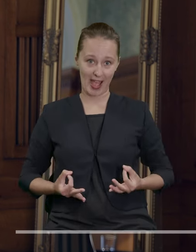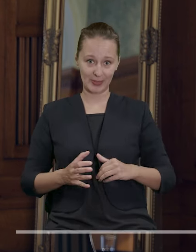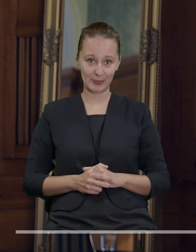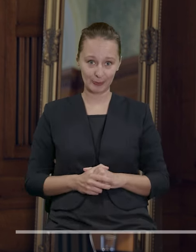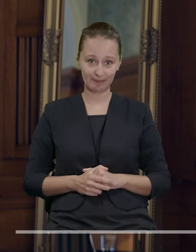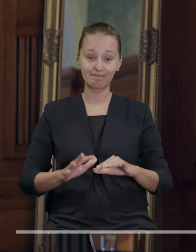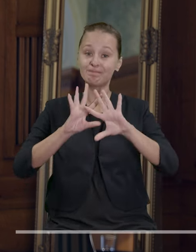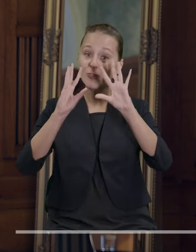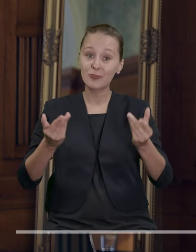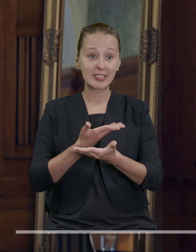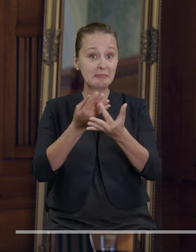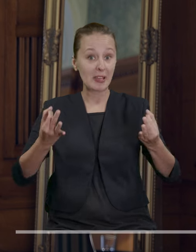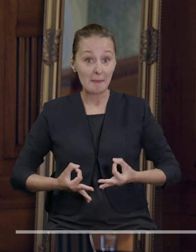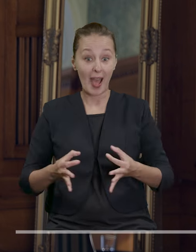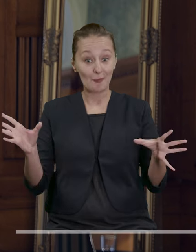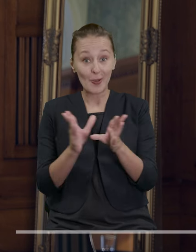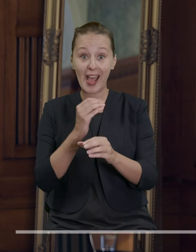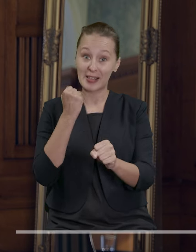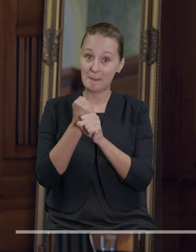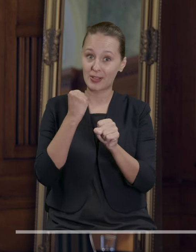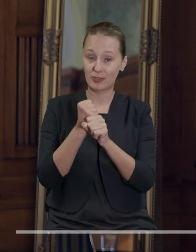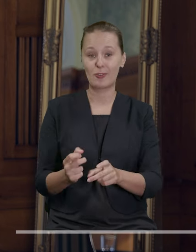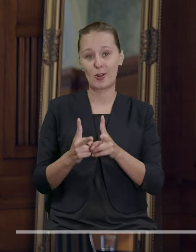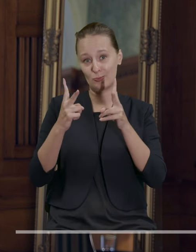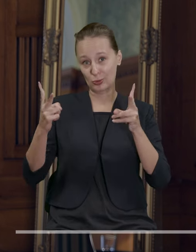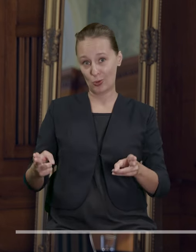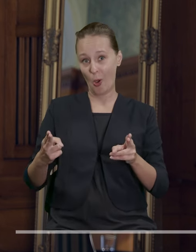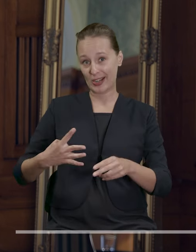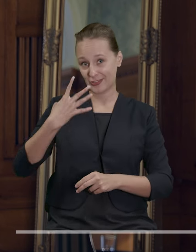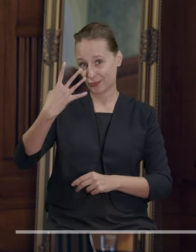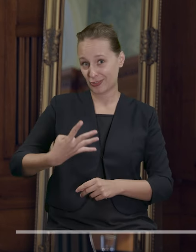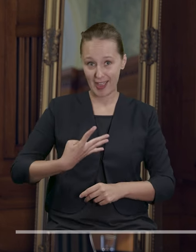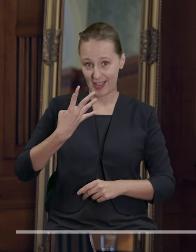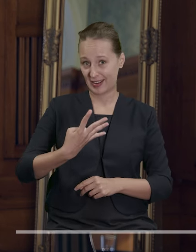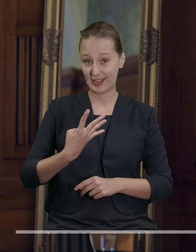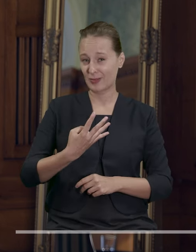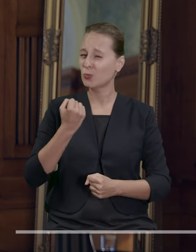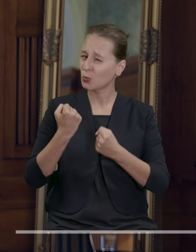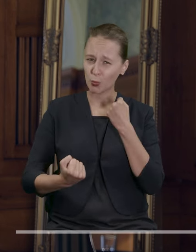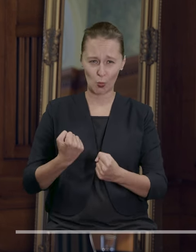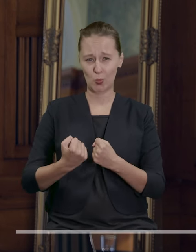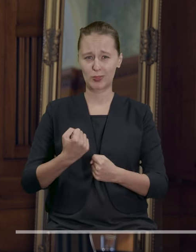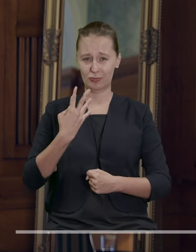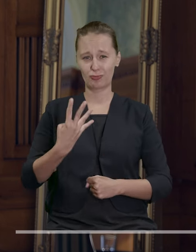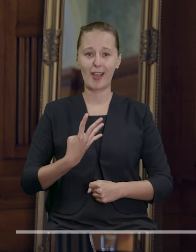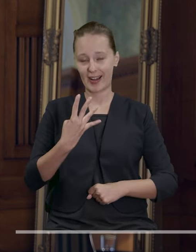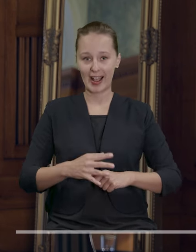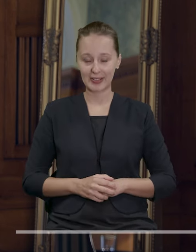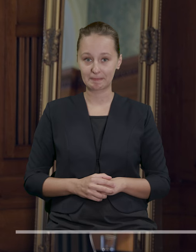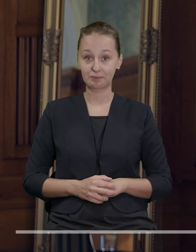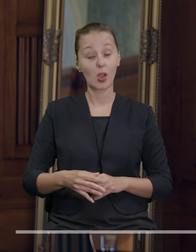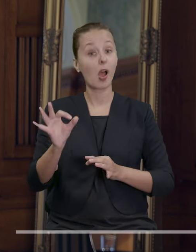wszystkim Państwu, wszystkim, którzy ze mną pracowali w ciągu tych czterech niełatwych lat.